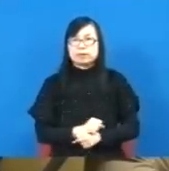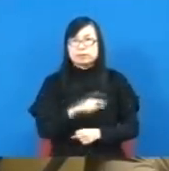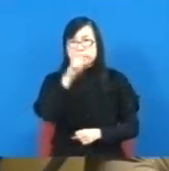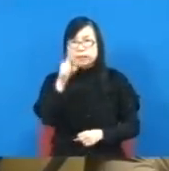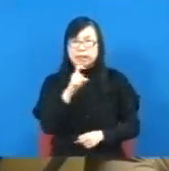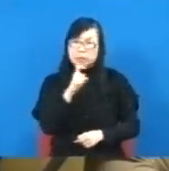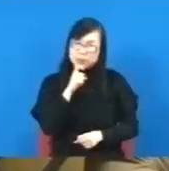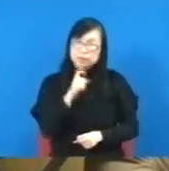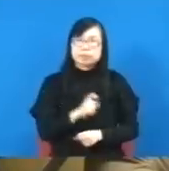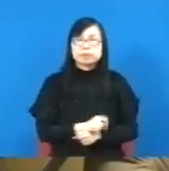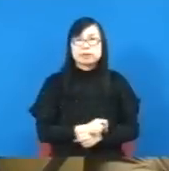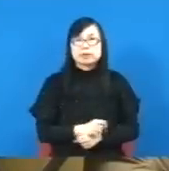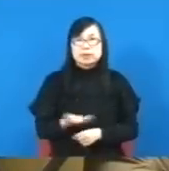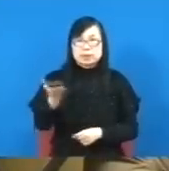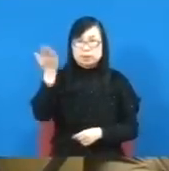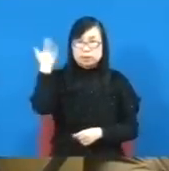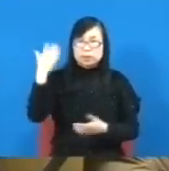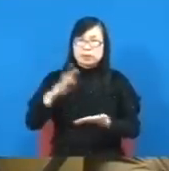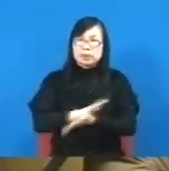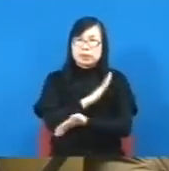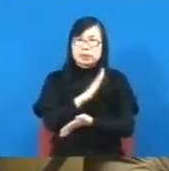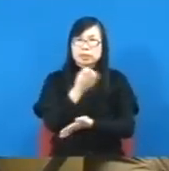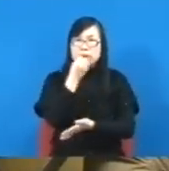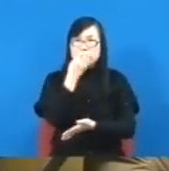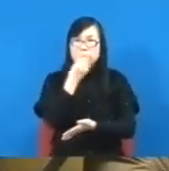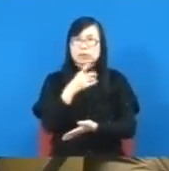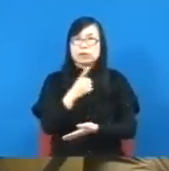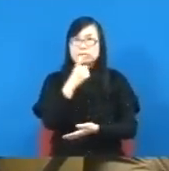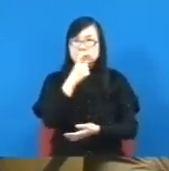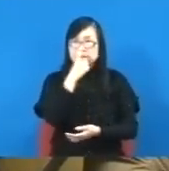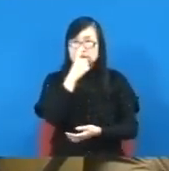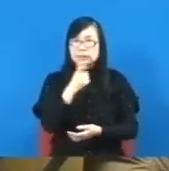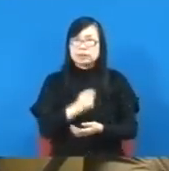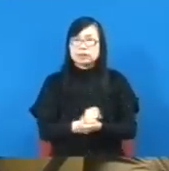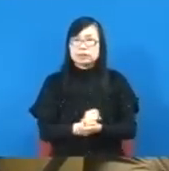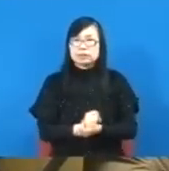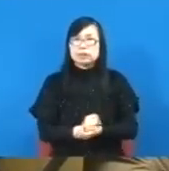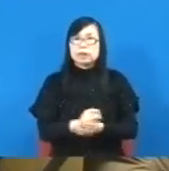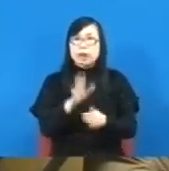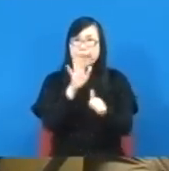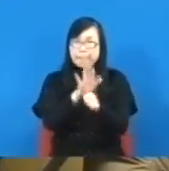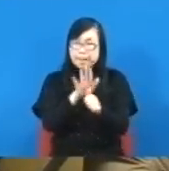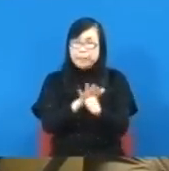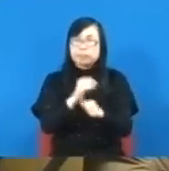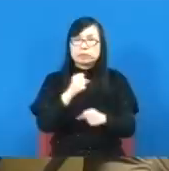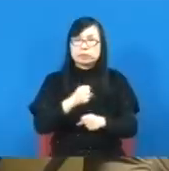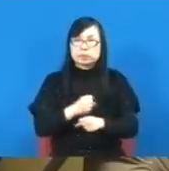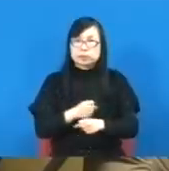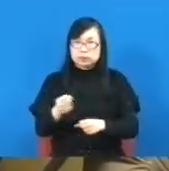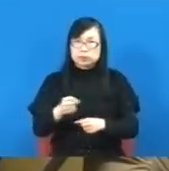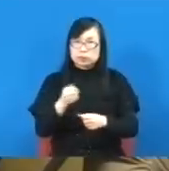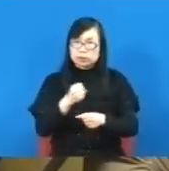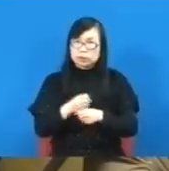就係、是、當年。港英政府覺得有官台幫佢做嘢 ，OK， 咁整出嚟